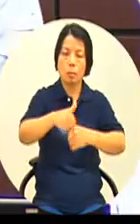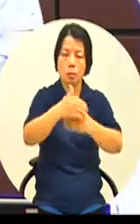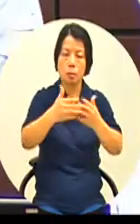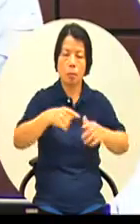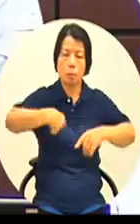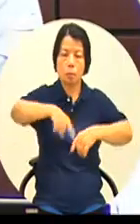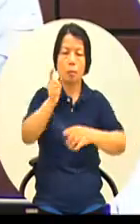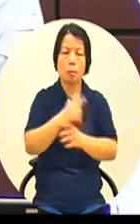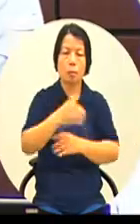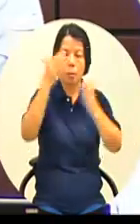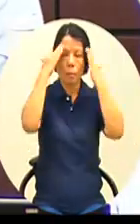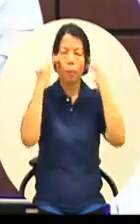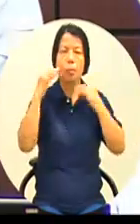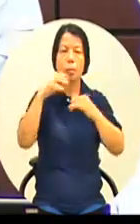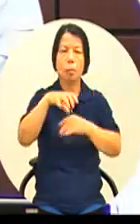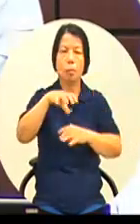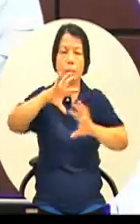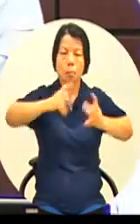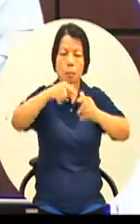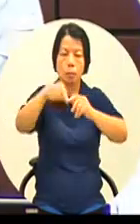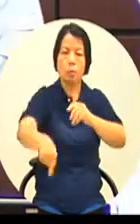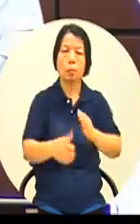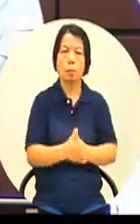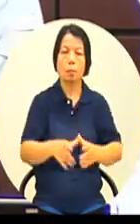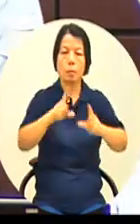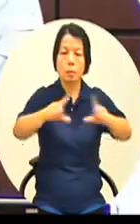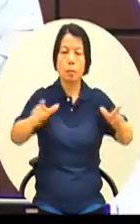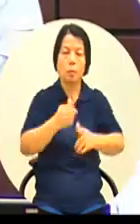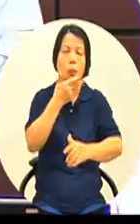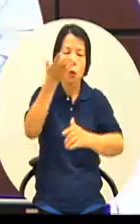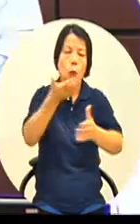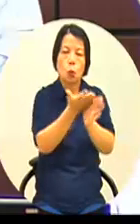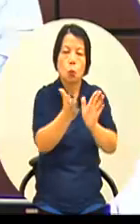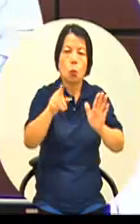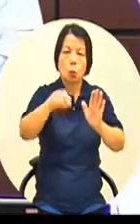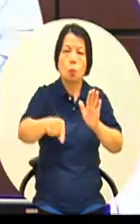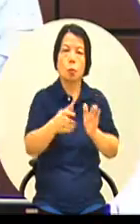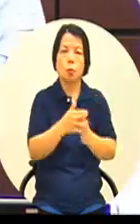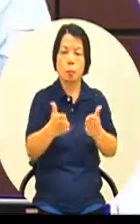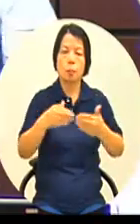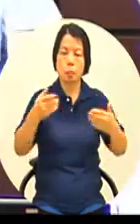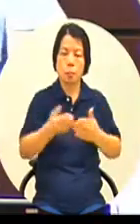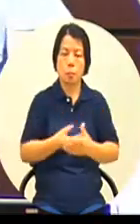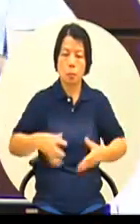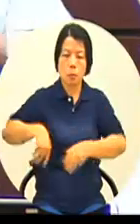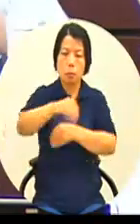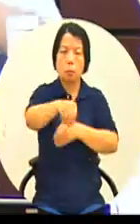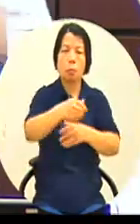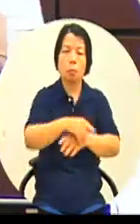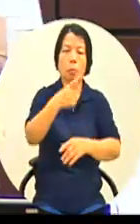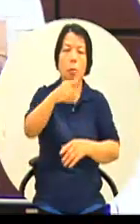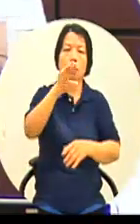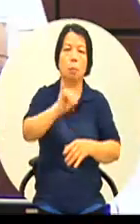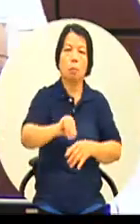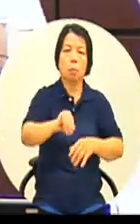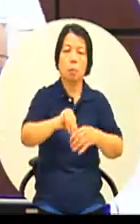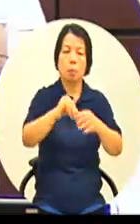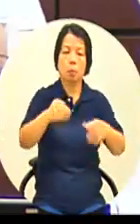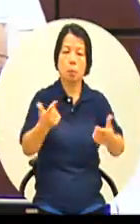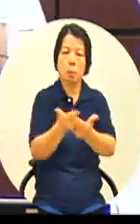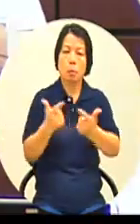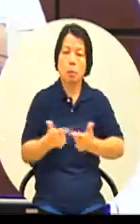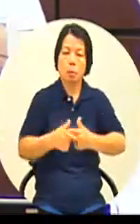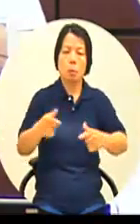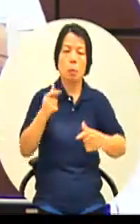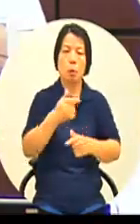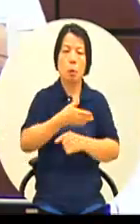到这个韩国的 Hana Tour， 也就是韩国最大的旅展。那在这里呢，我们带出去的有1000套的这样的一个旅游行